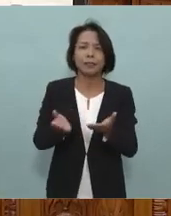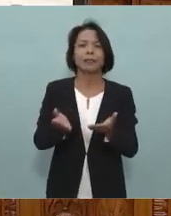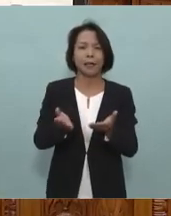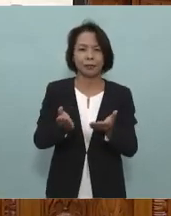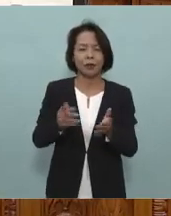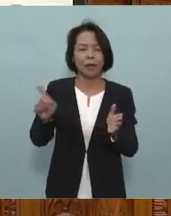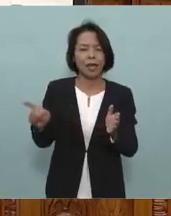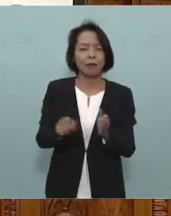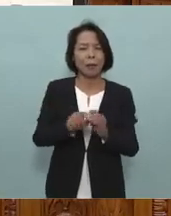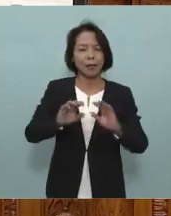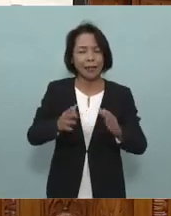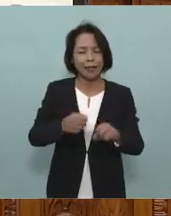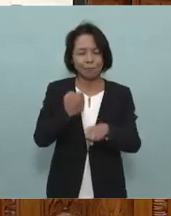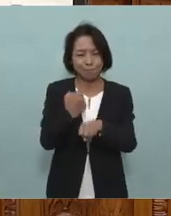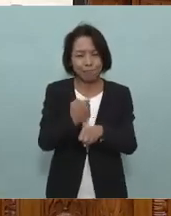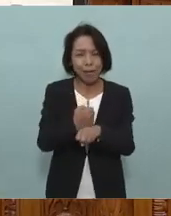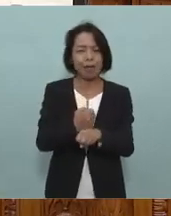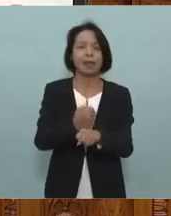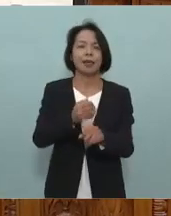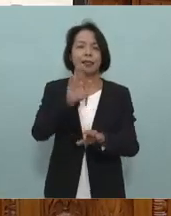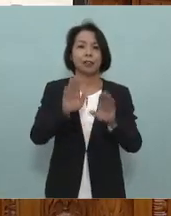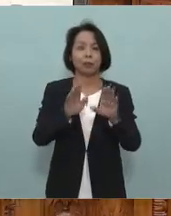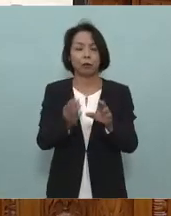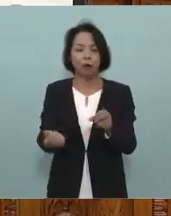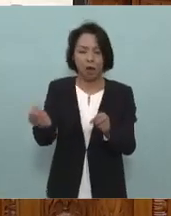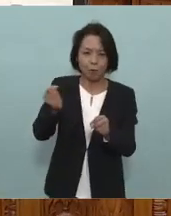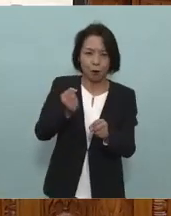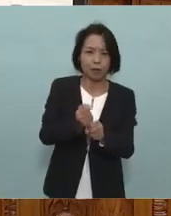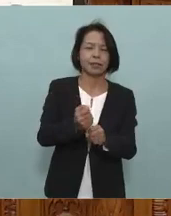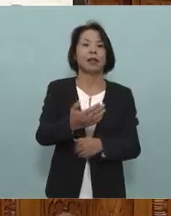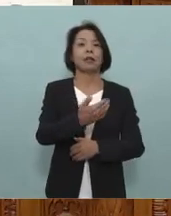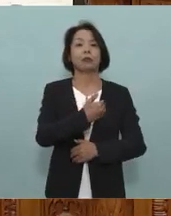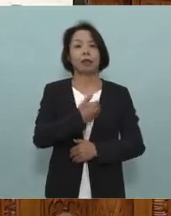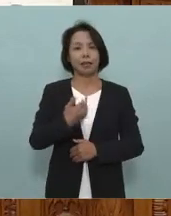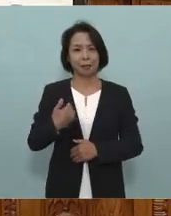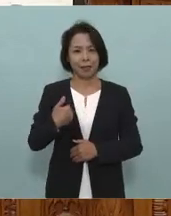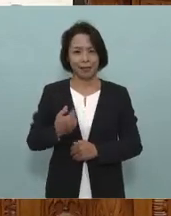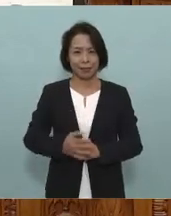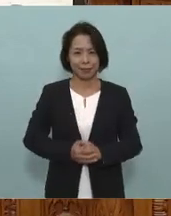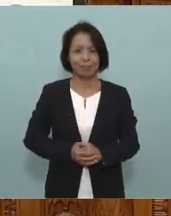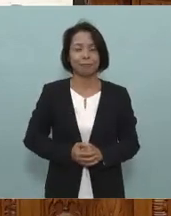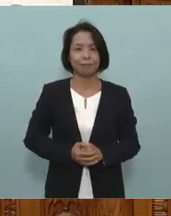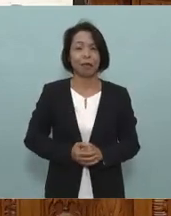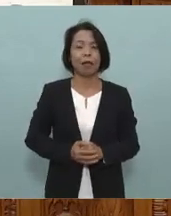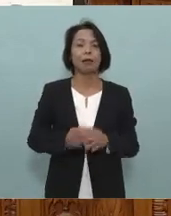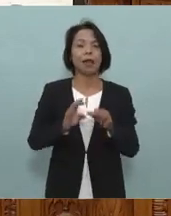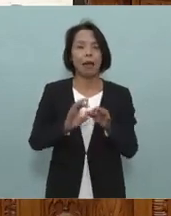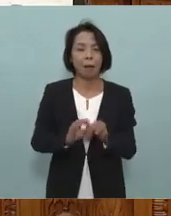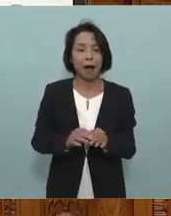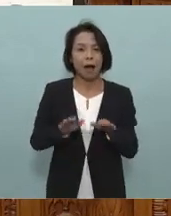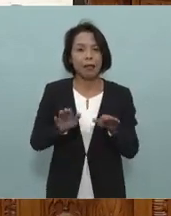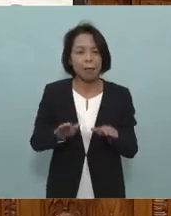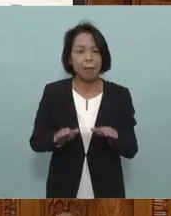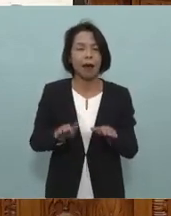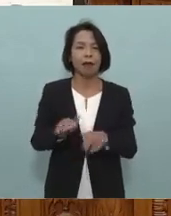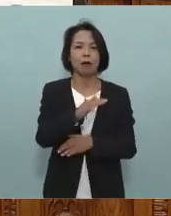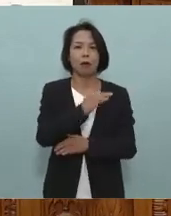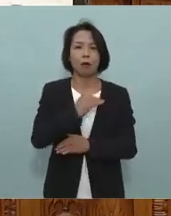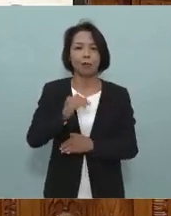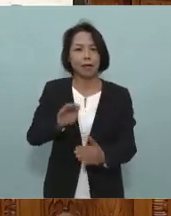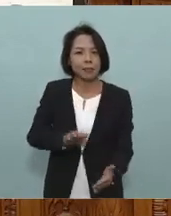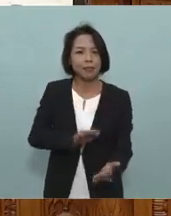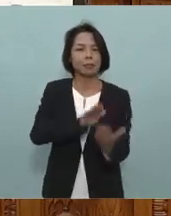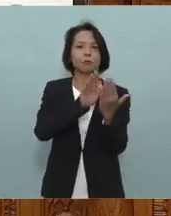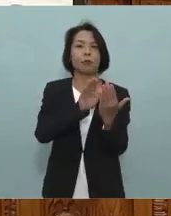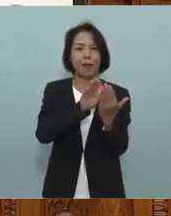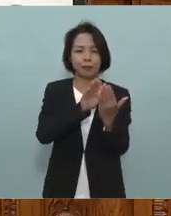未曾有の国難からも立ち上がることができましたそうであれば今我々が